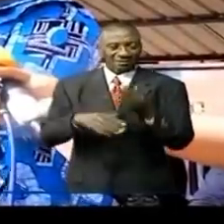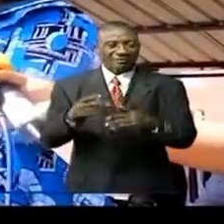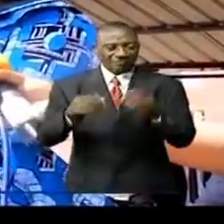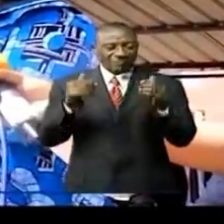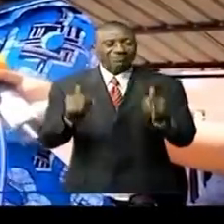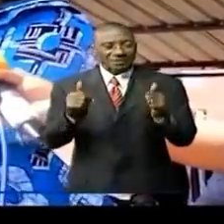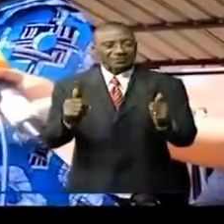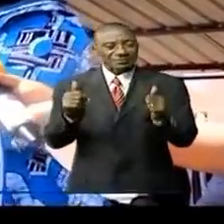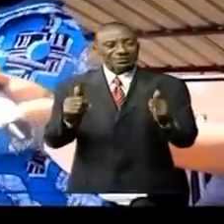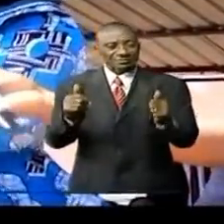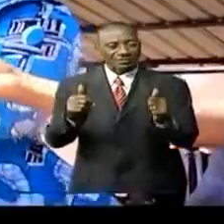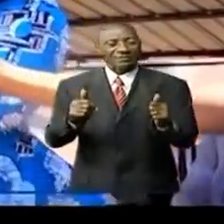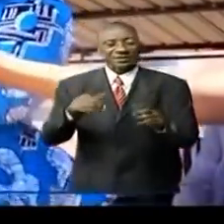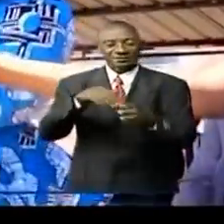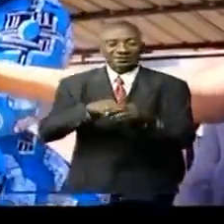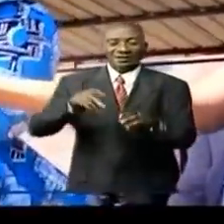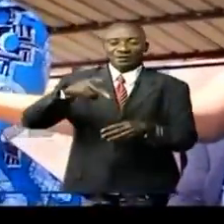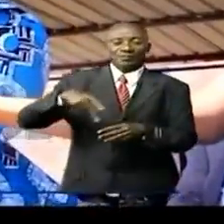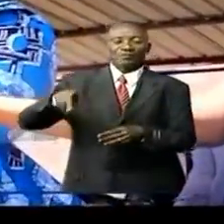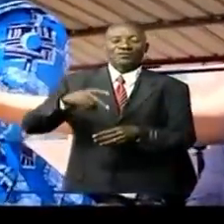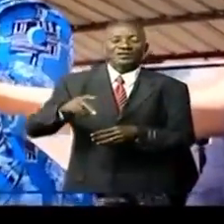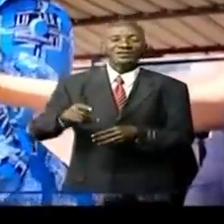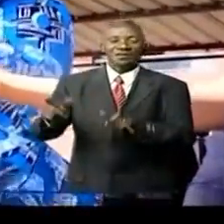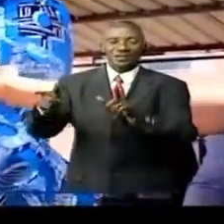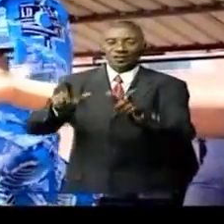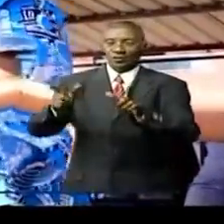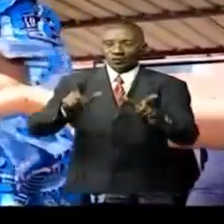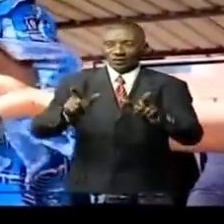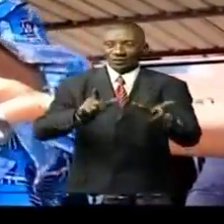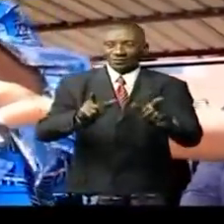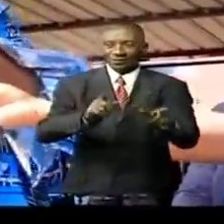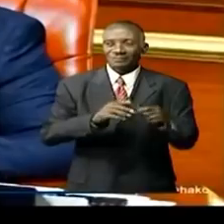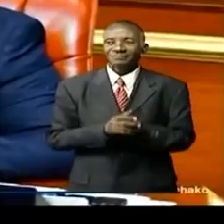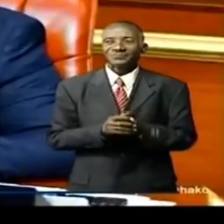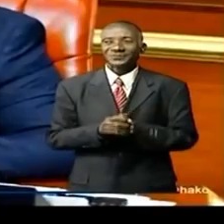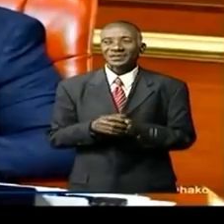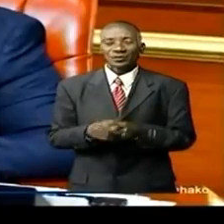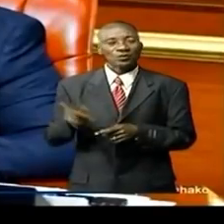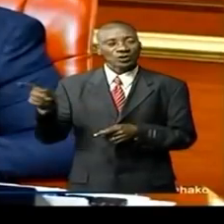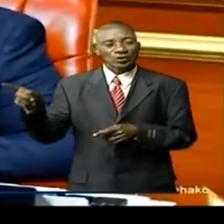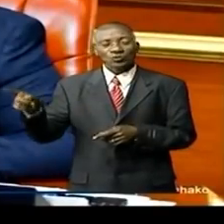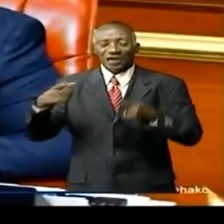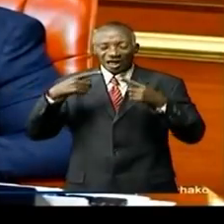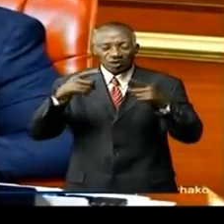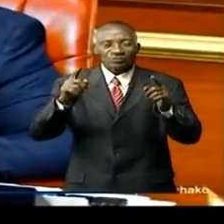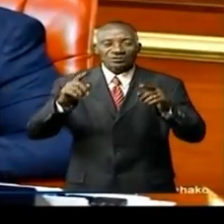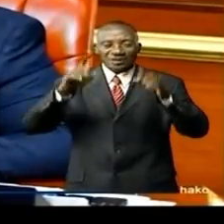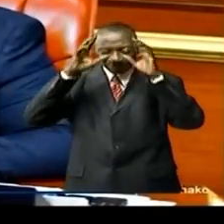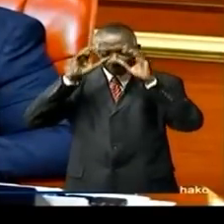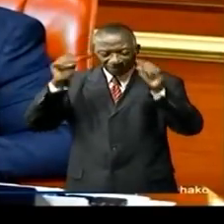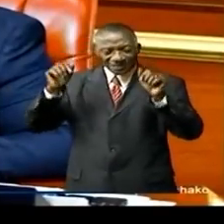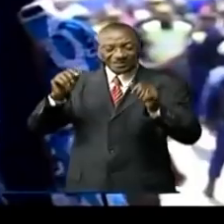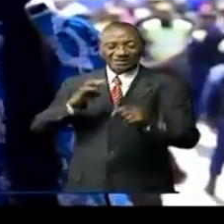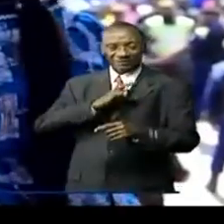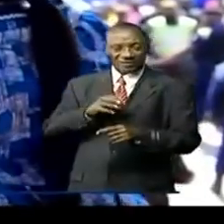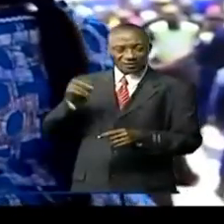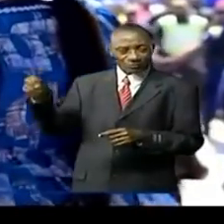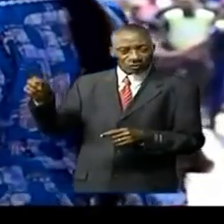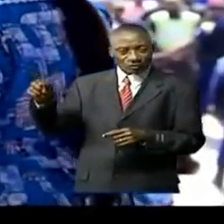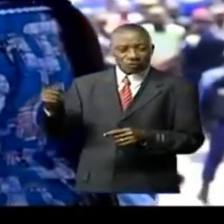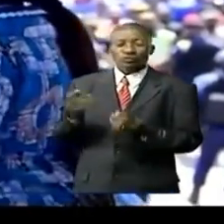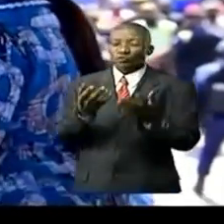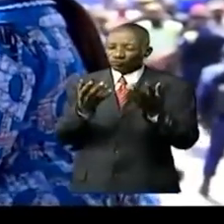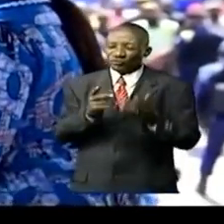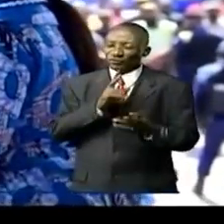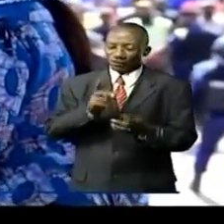un message précis à ses administrés, leur transmettre la ferme volonté du président de la République, Félix Tshisekedi. Changer l'image